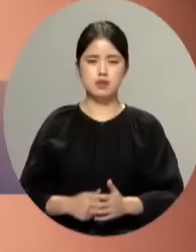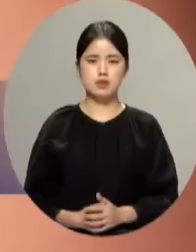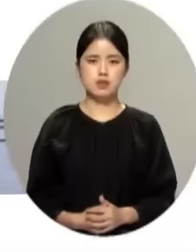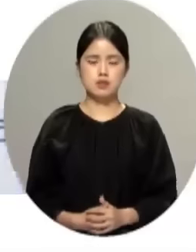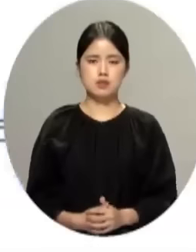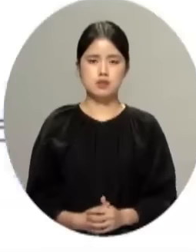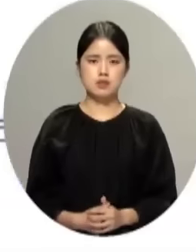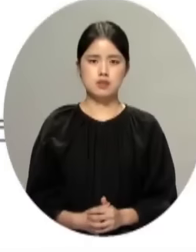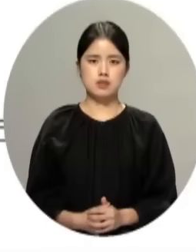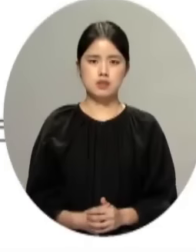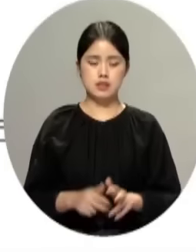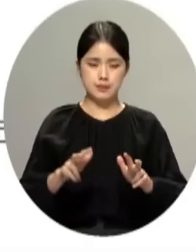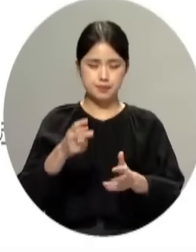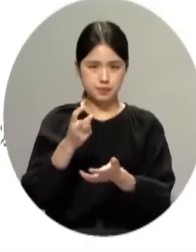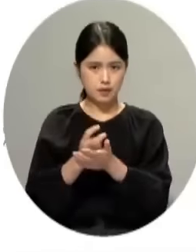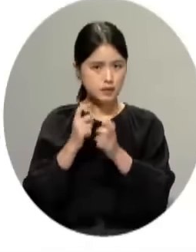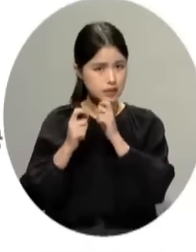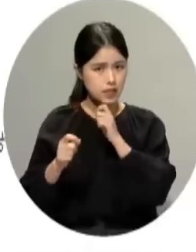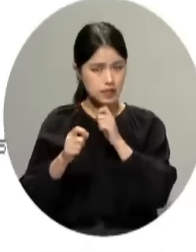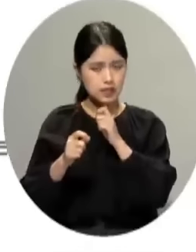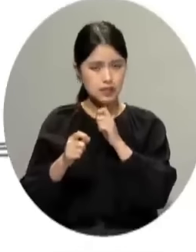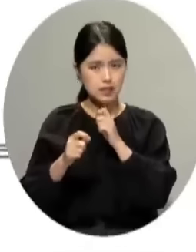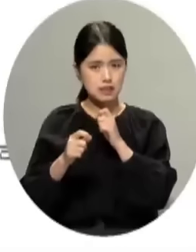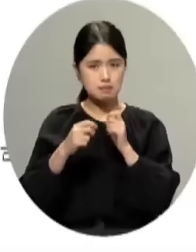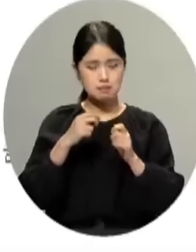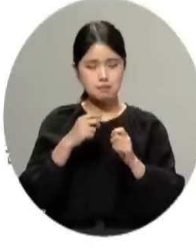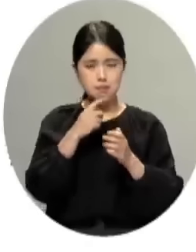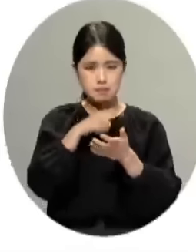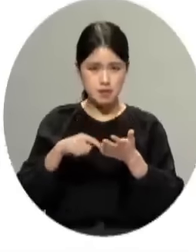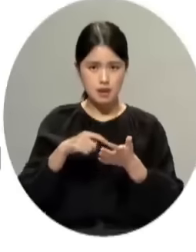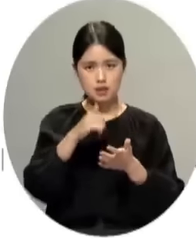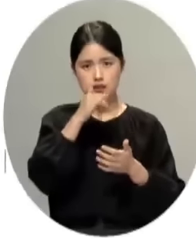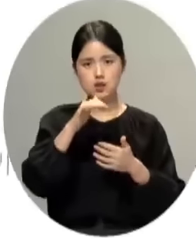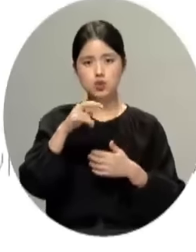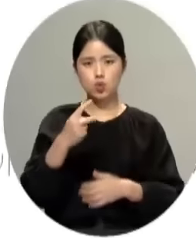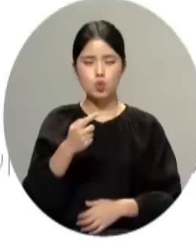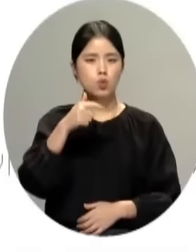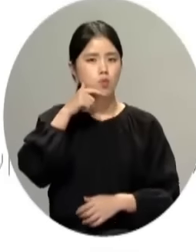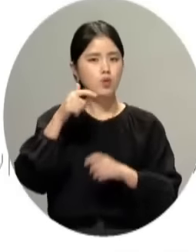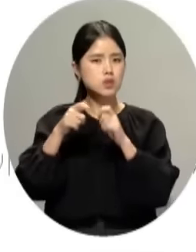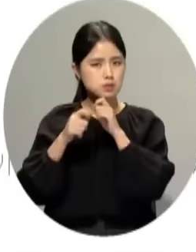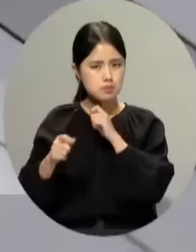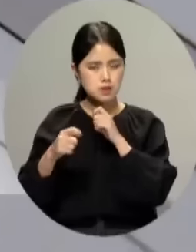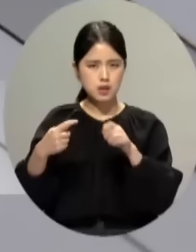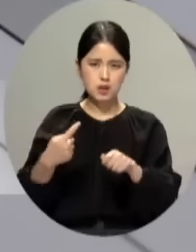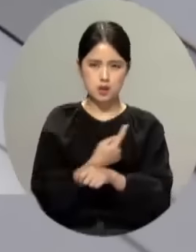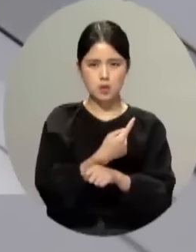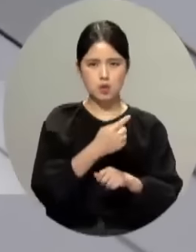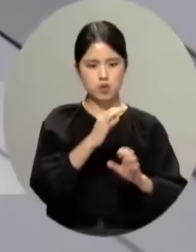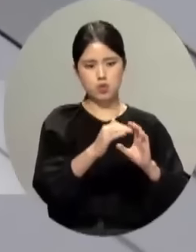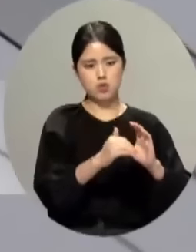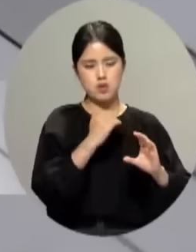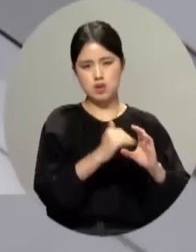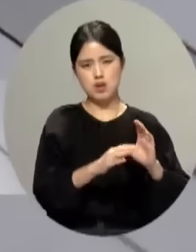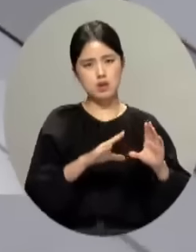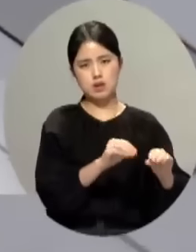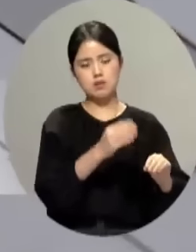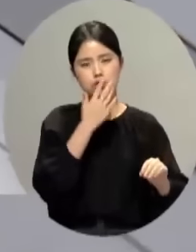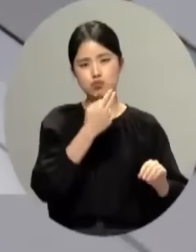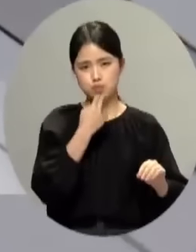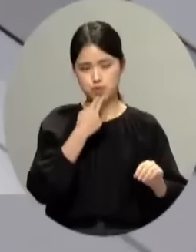입장이고요. 현행법상 사기 피해가 의심된다 해도 보이스피싱 외에는 계좌 입출금 정지도 불가능한 게